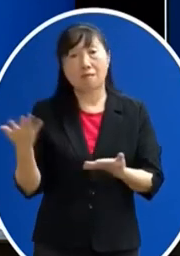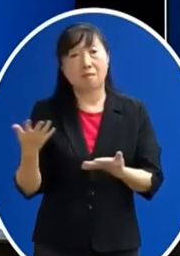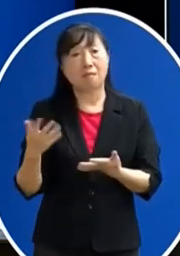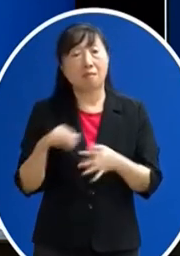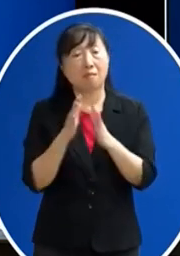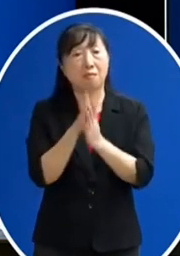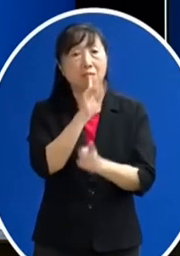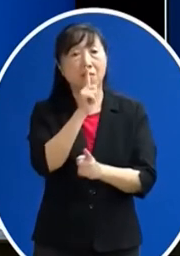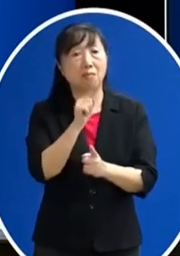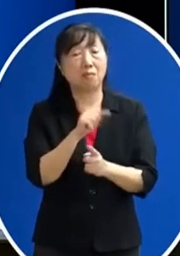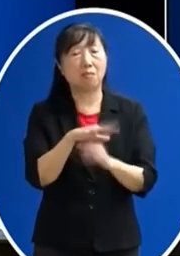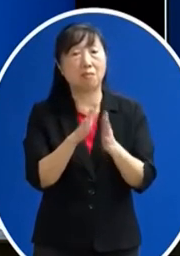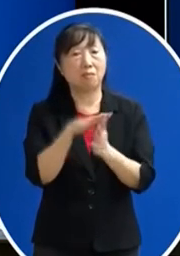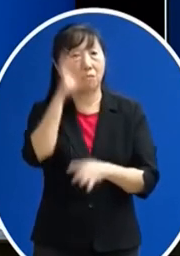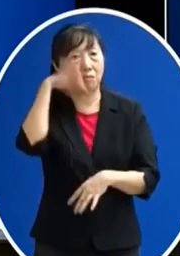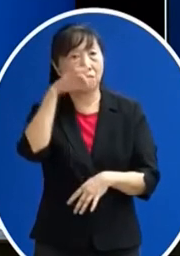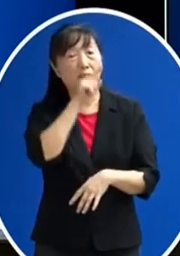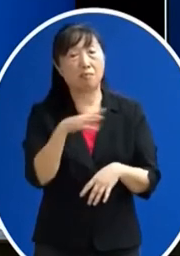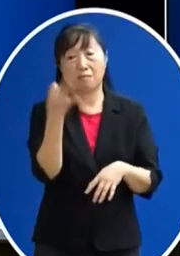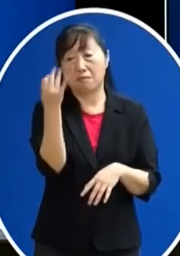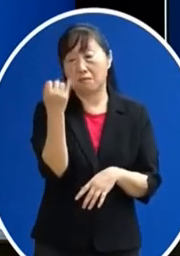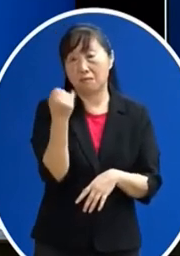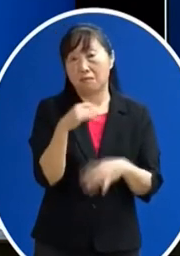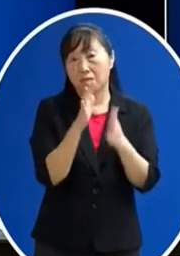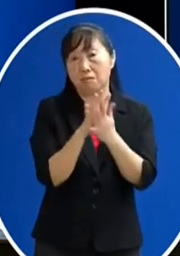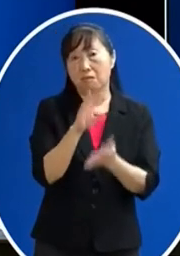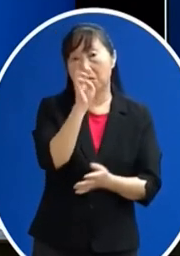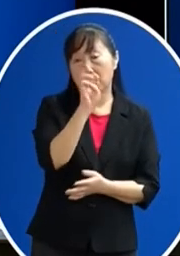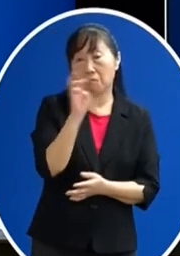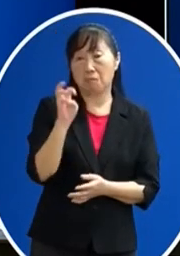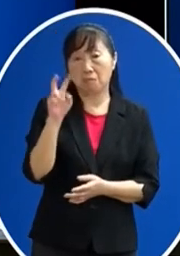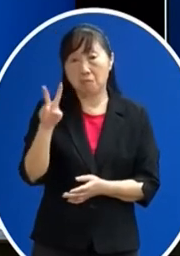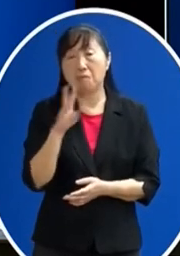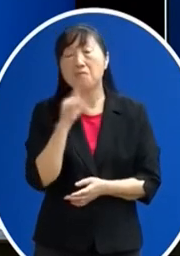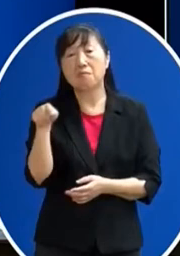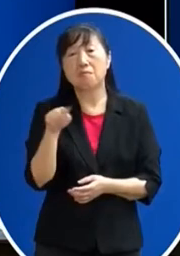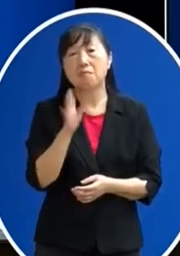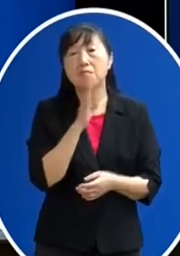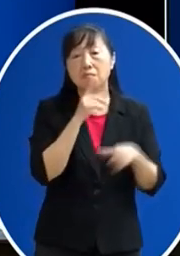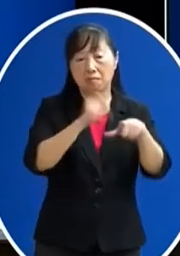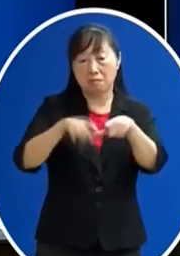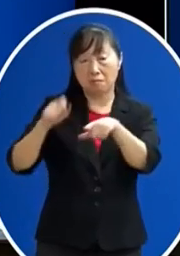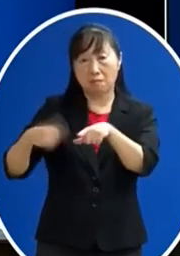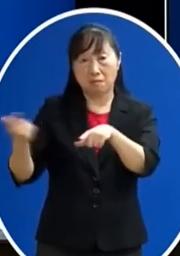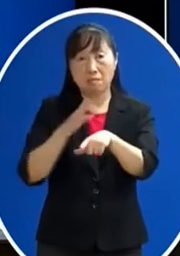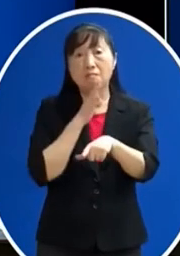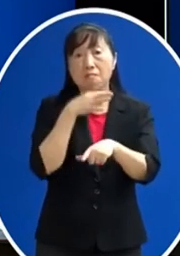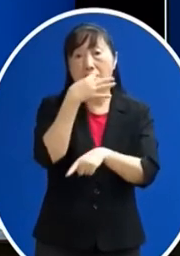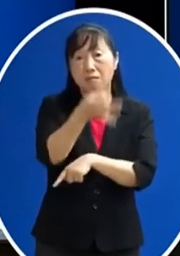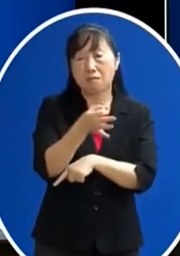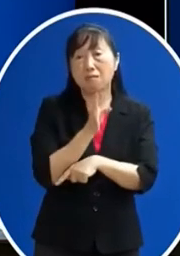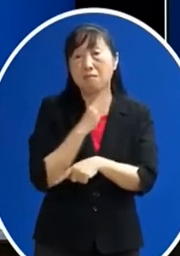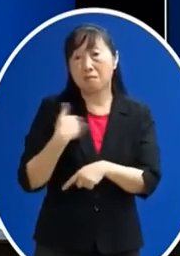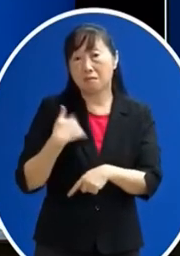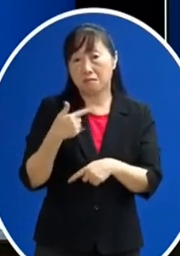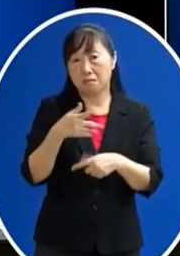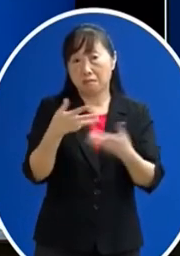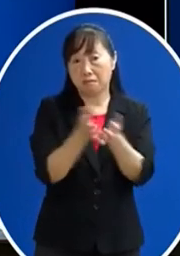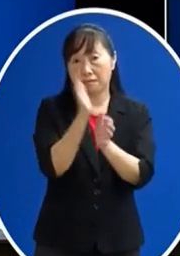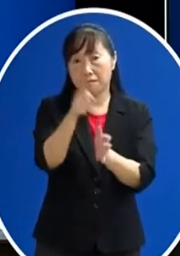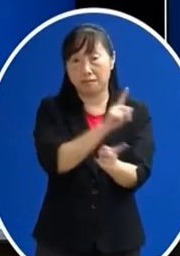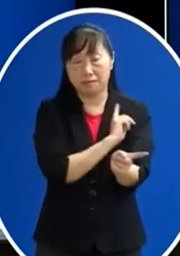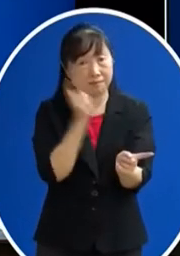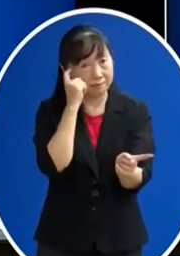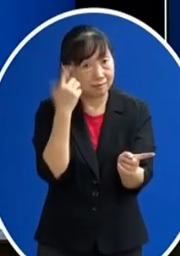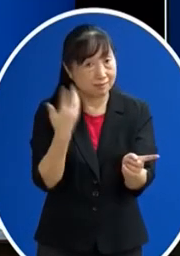没看过31和32美元这样的 BNT 价格，不过这一次两家公司是以这样的价格买到。请问部长怎么看？另外